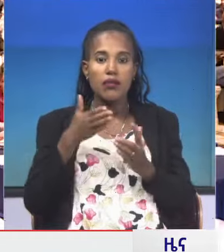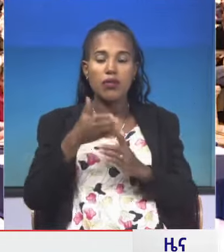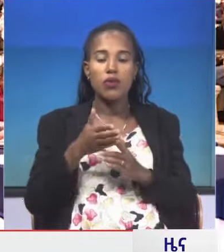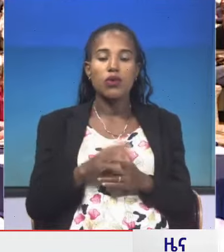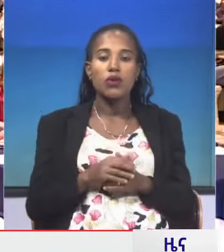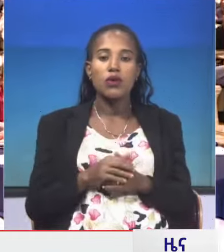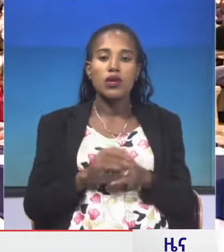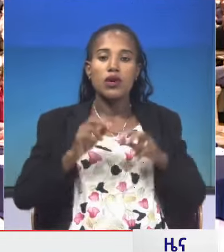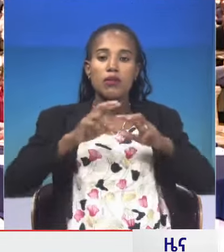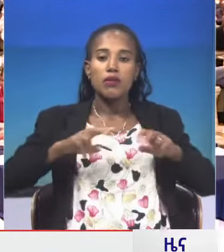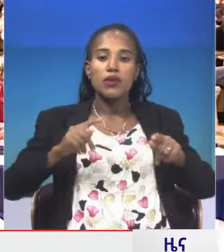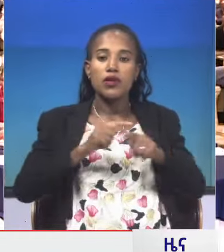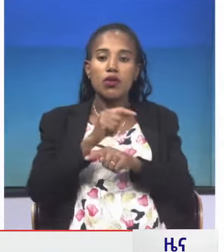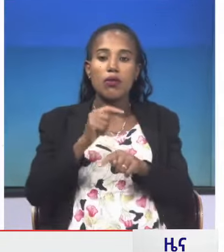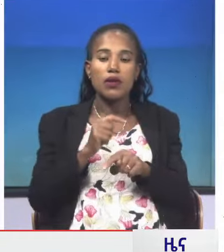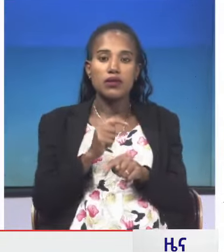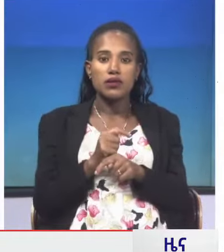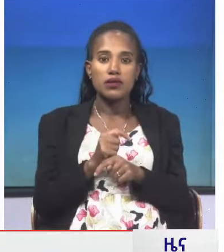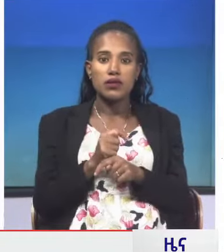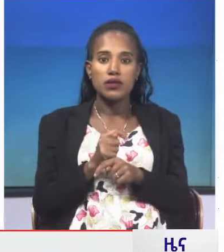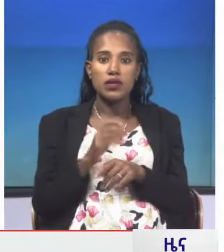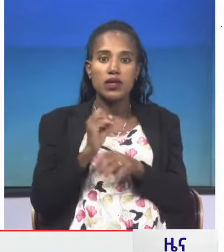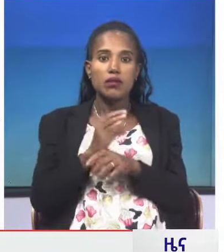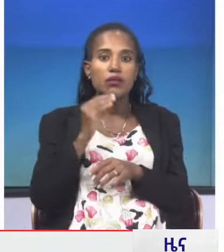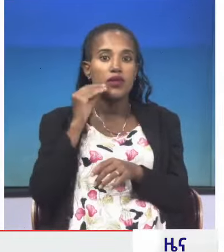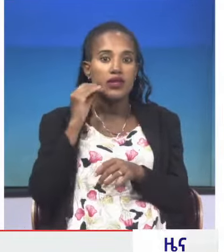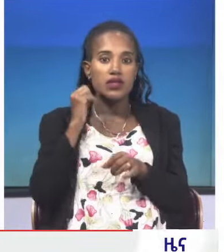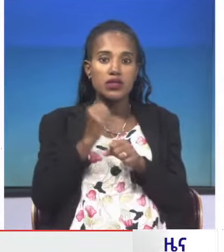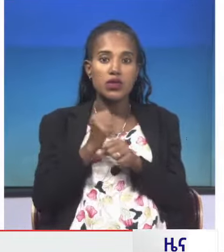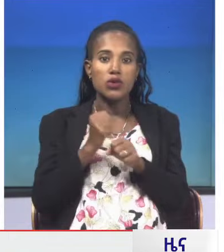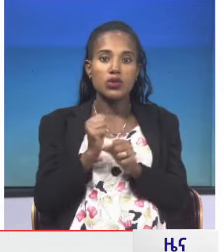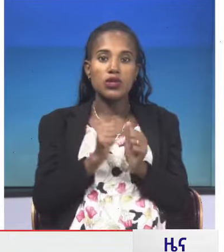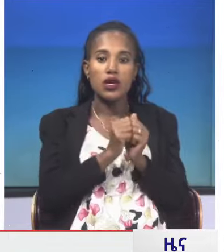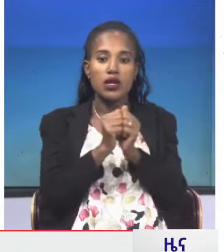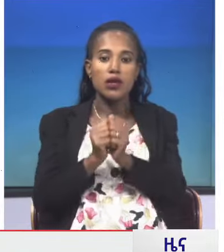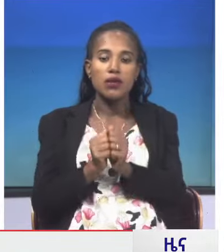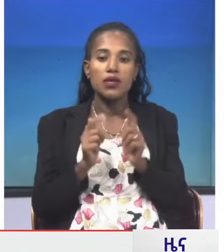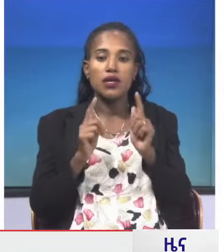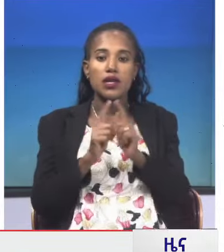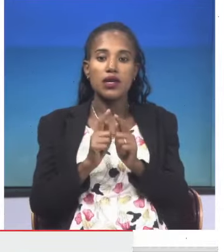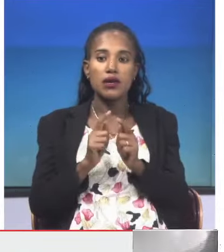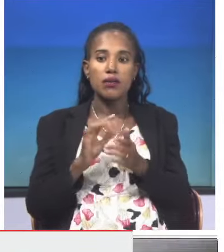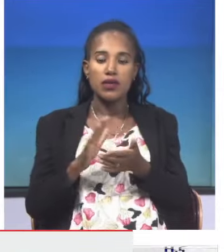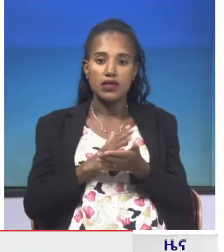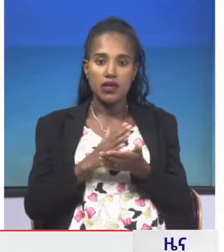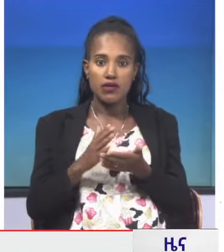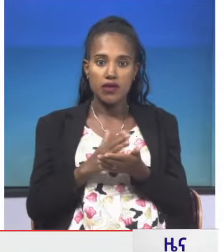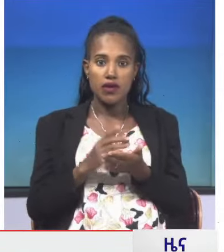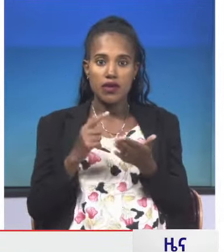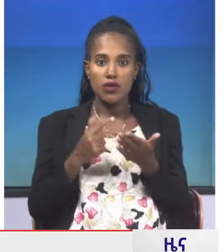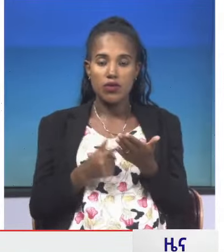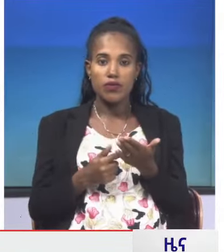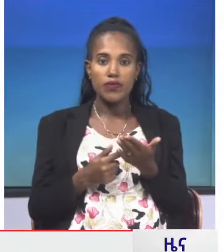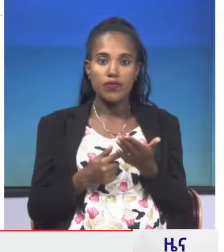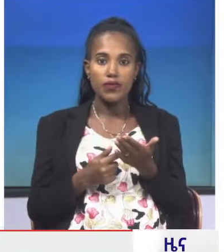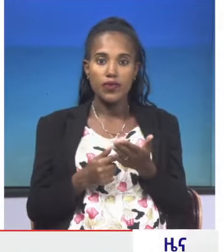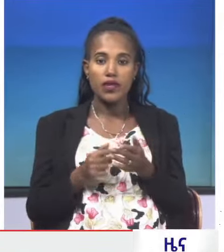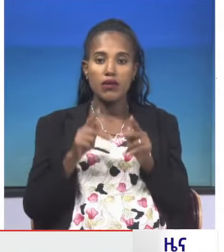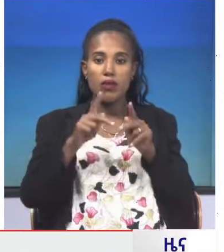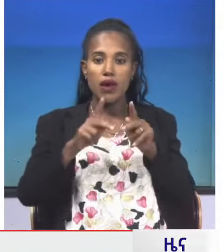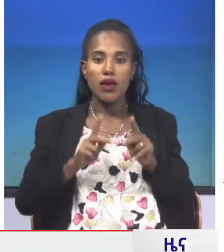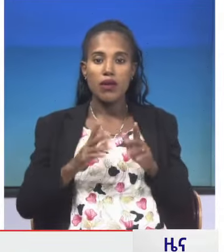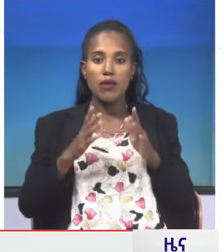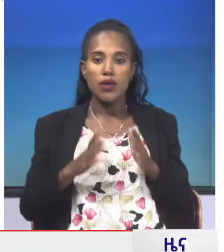በኩል የምርምር ተቋማትን ከምክር ቤታችን ስራዎች ጋር በተገናኘ በማሳተፍ እንዲሁም